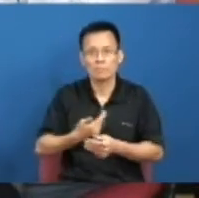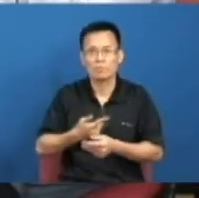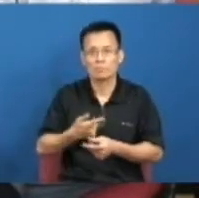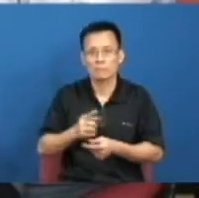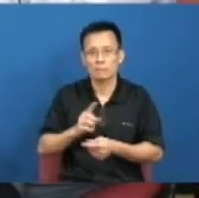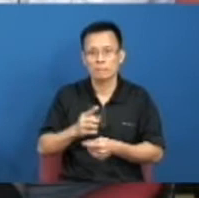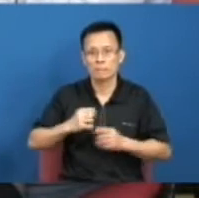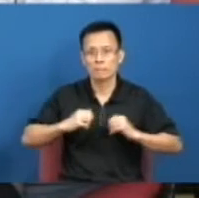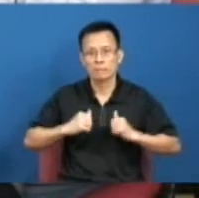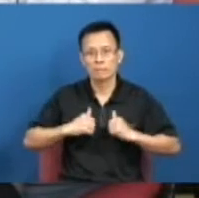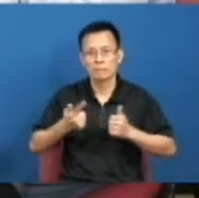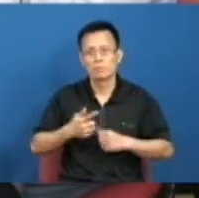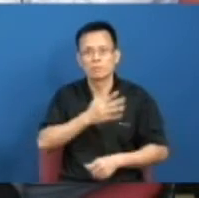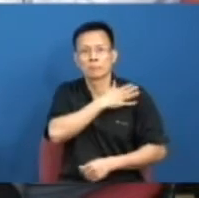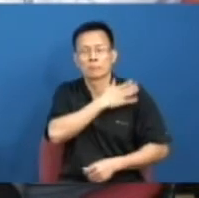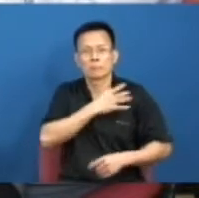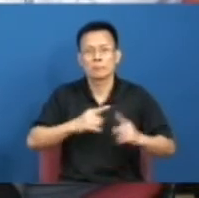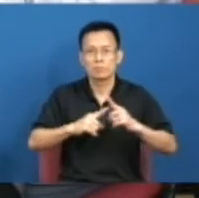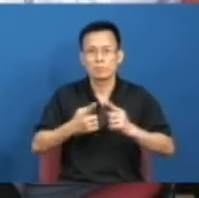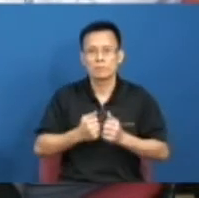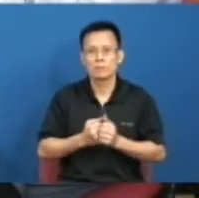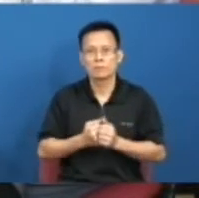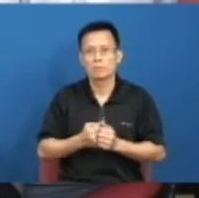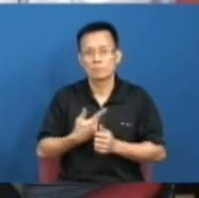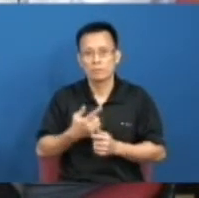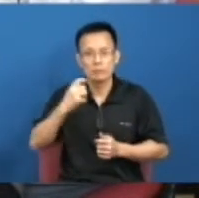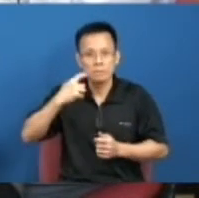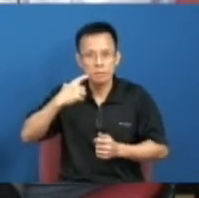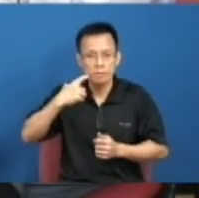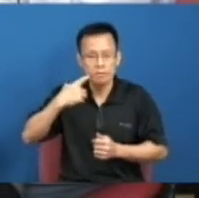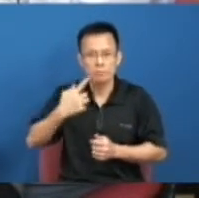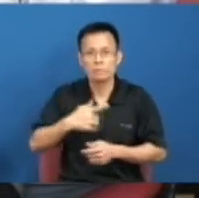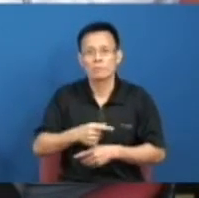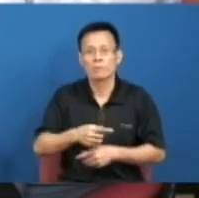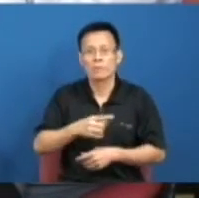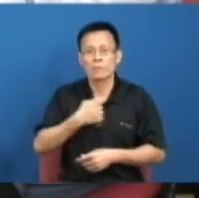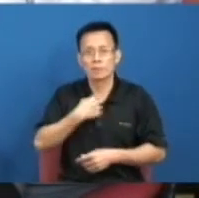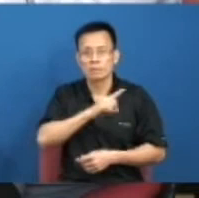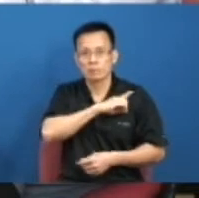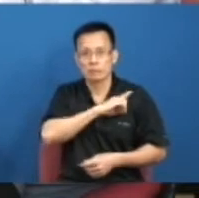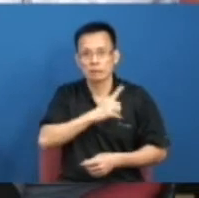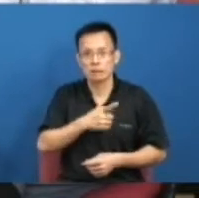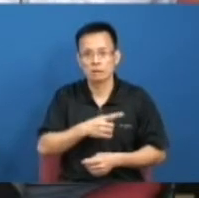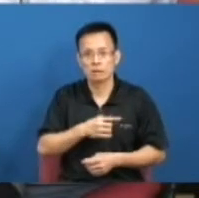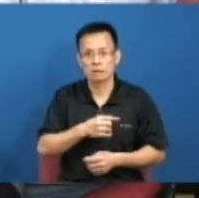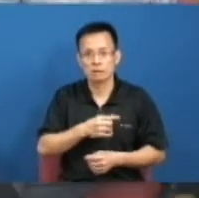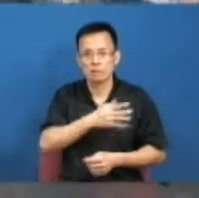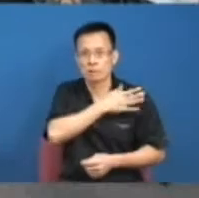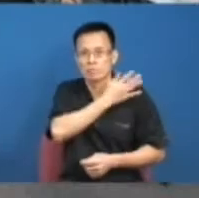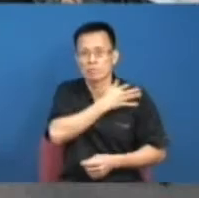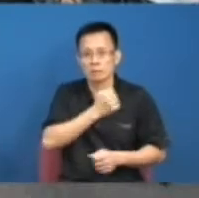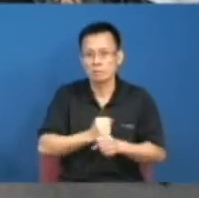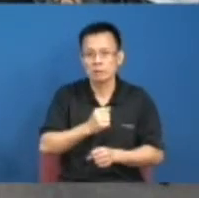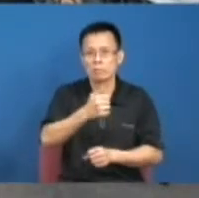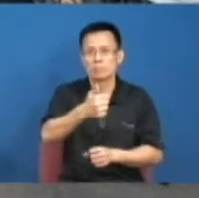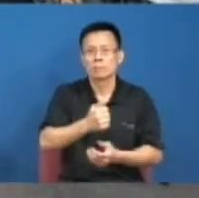公司的負責人呢又要嚴格，要自己 的工人要做好這些